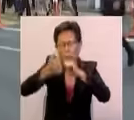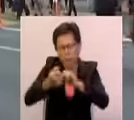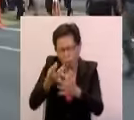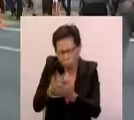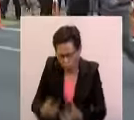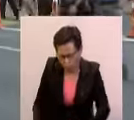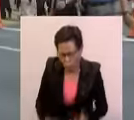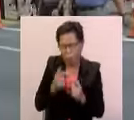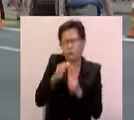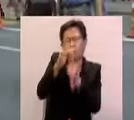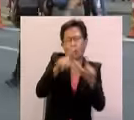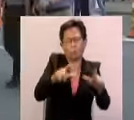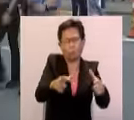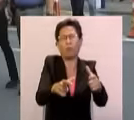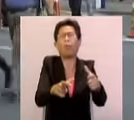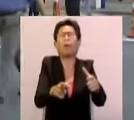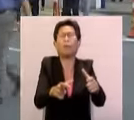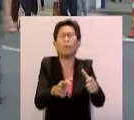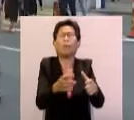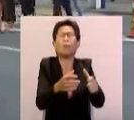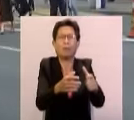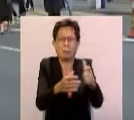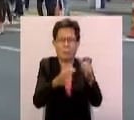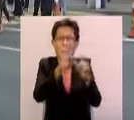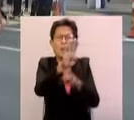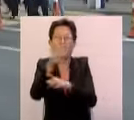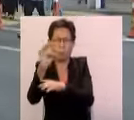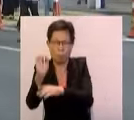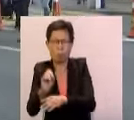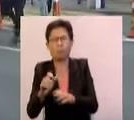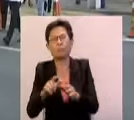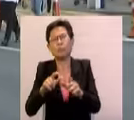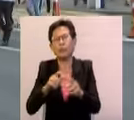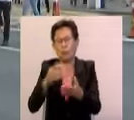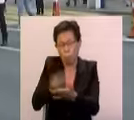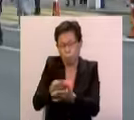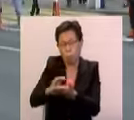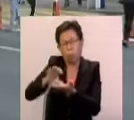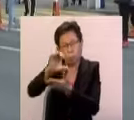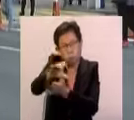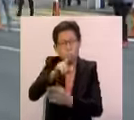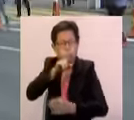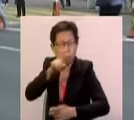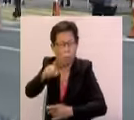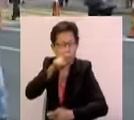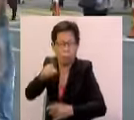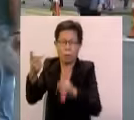rendah, dan pastikan bantuan sampai bagi bantuan golongan yang benar-benar memerlukan.